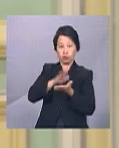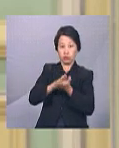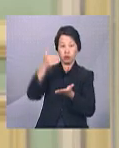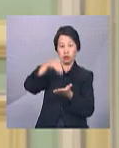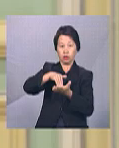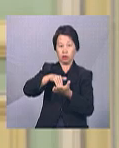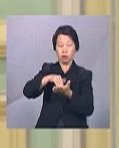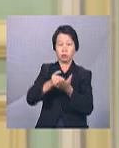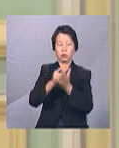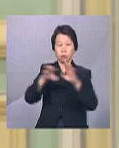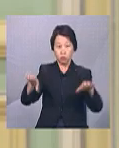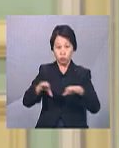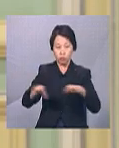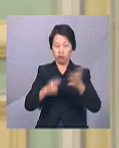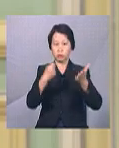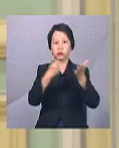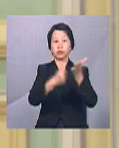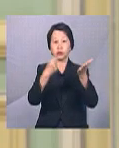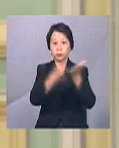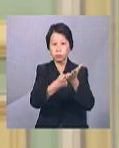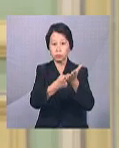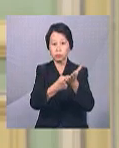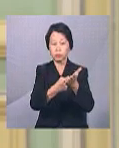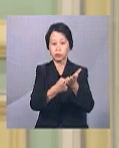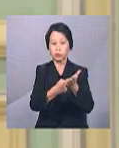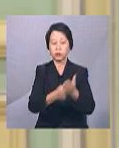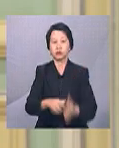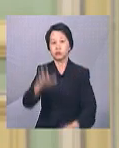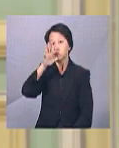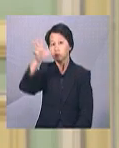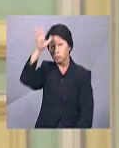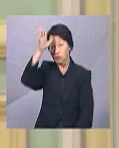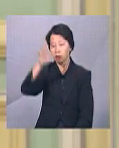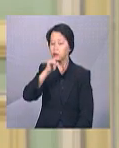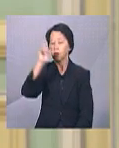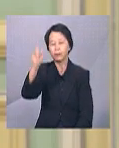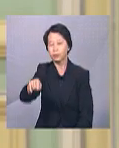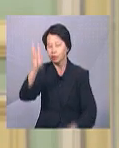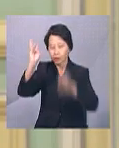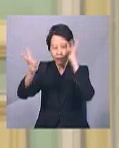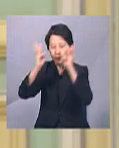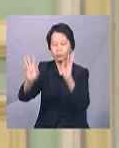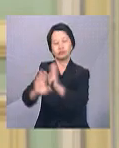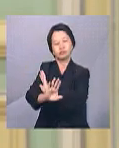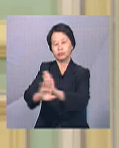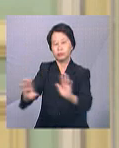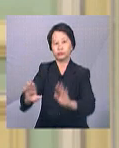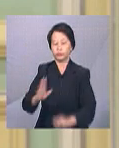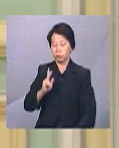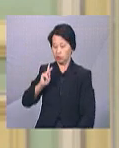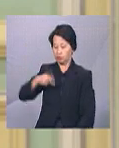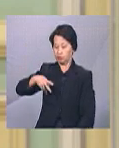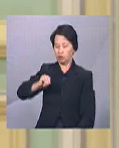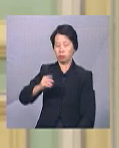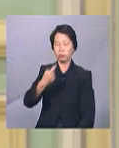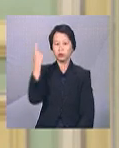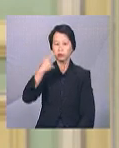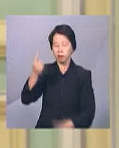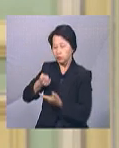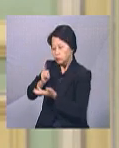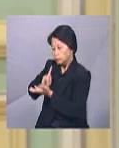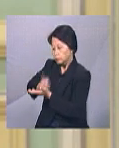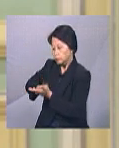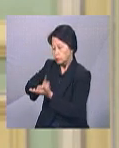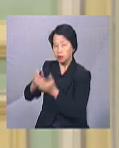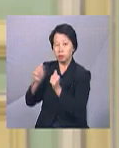dibuat secara tiba-tiba ibubapa tidak perlu risau cpm akan sentiasa berbincang